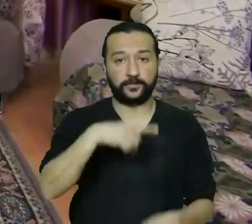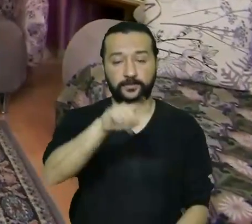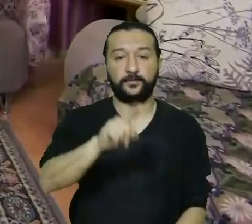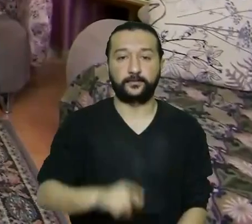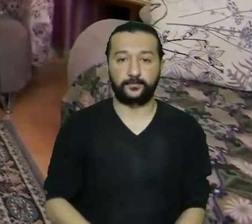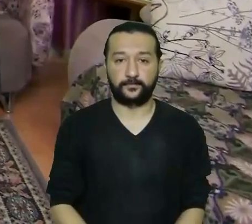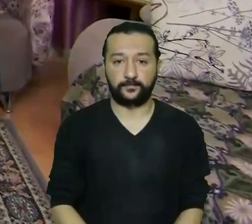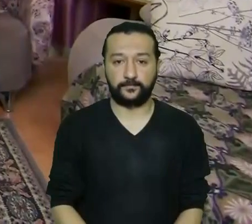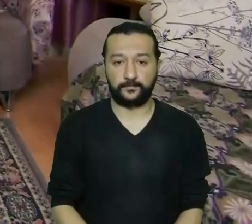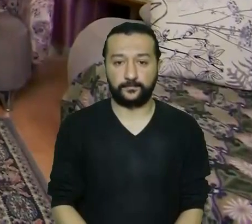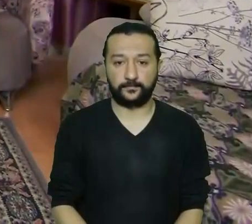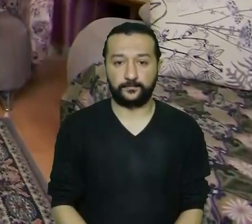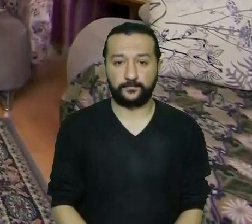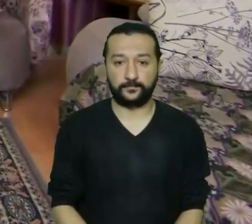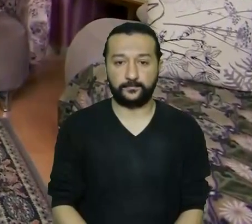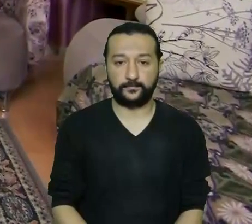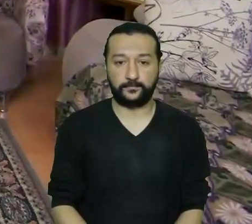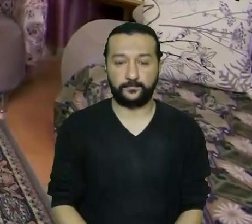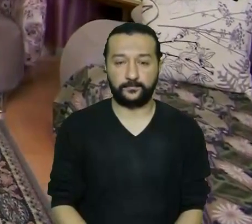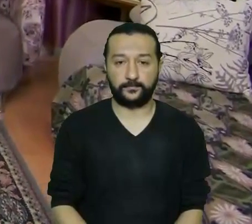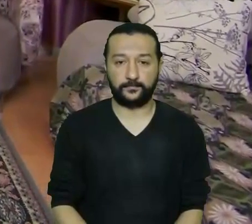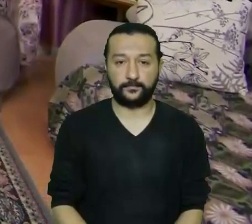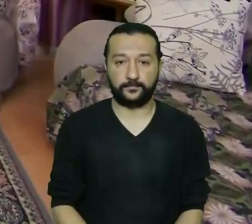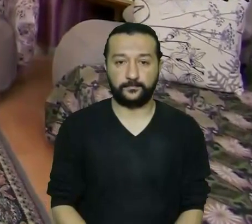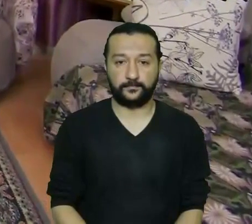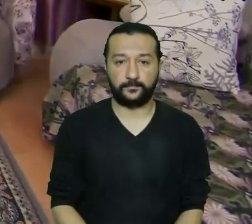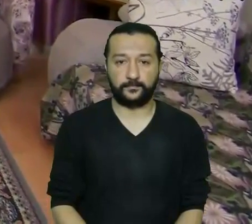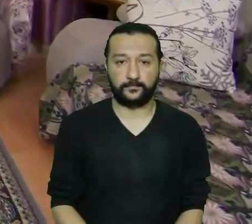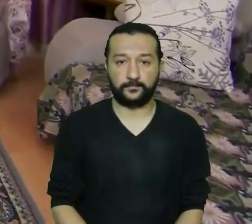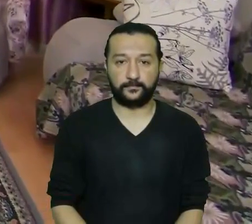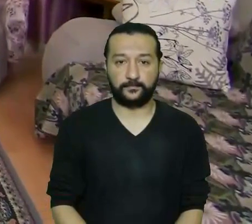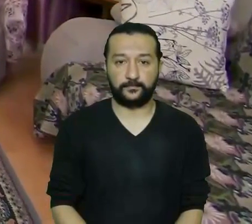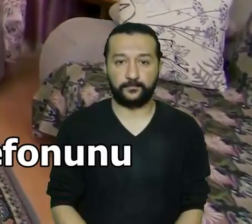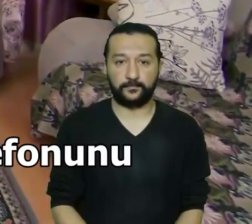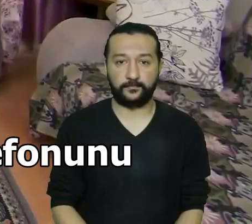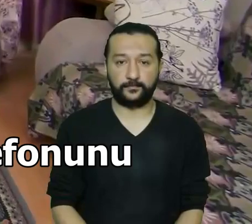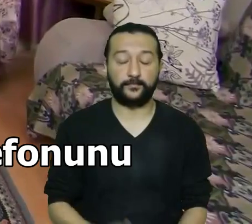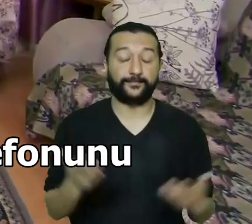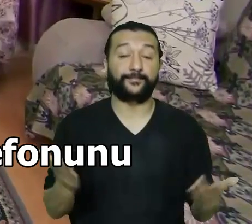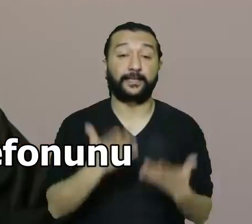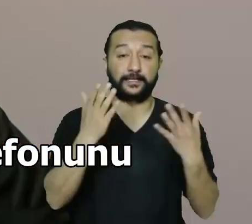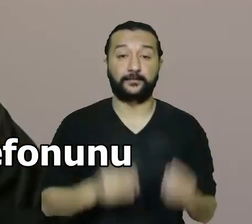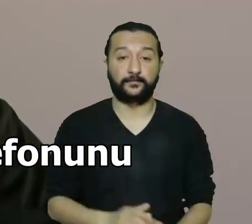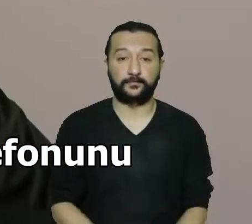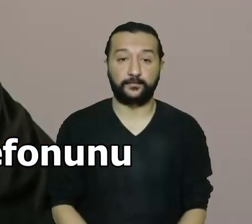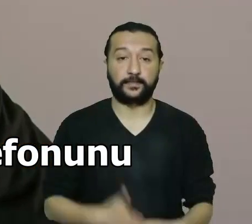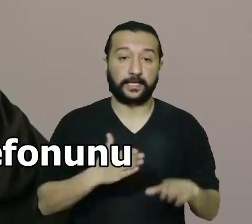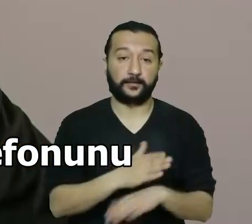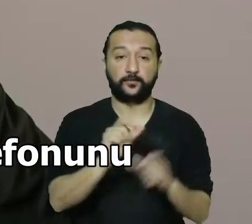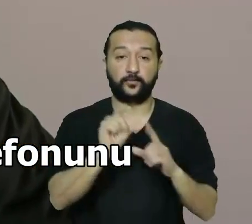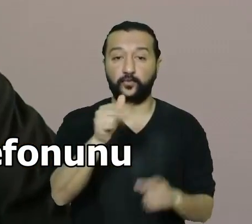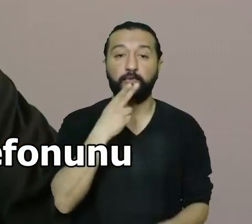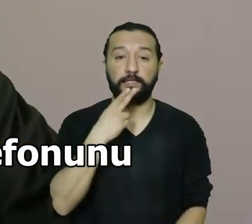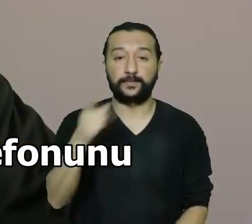yar. Elini beline koyup sıkıntıyla dudaklarını şişirdi. Neyse ya. Artık Su